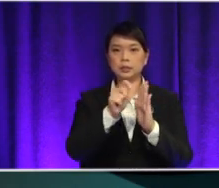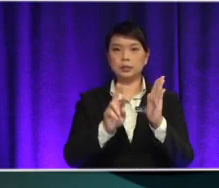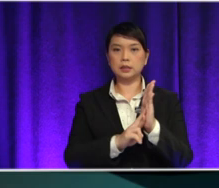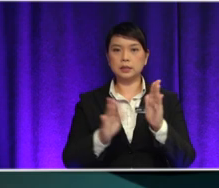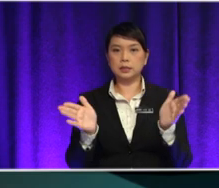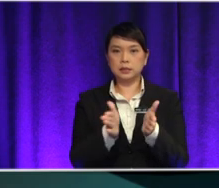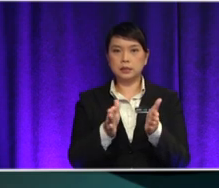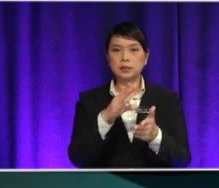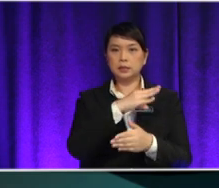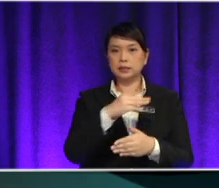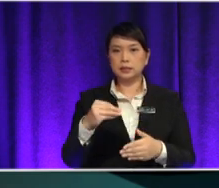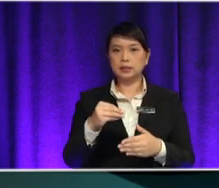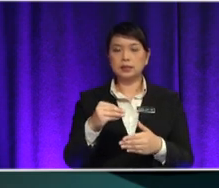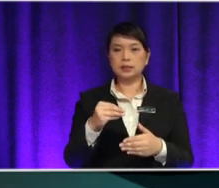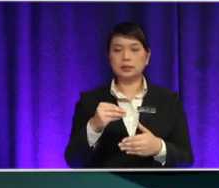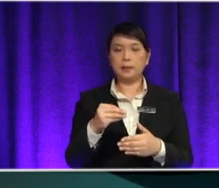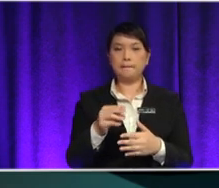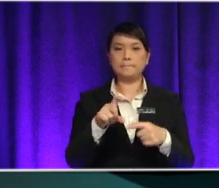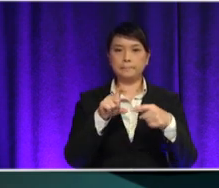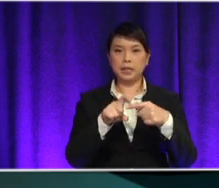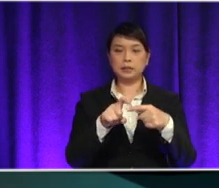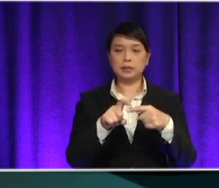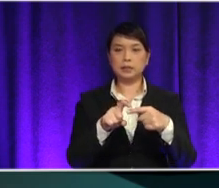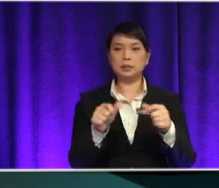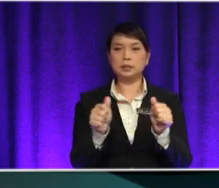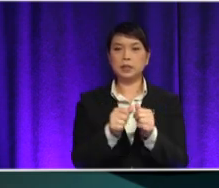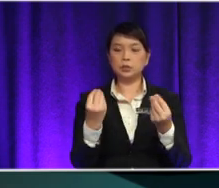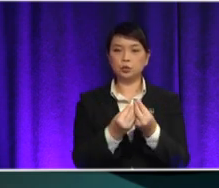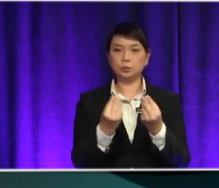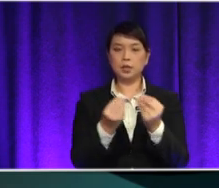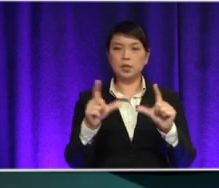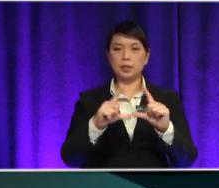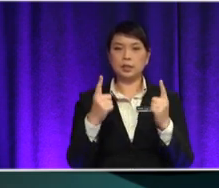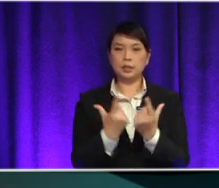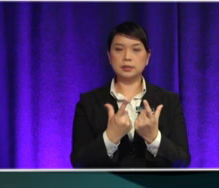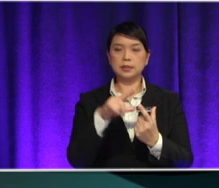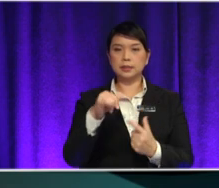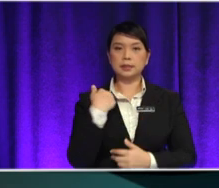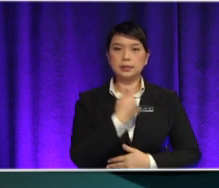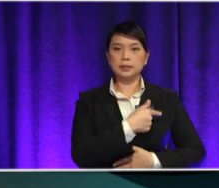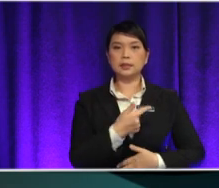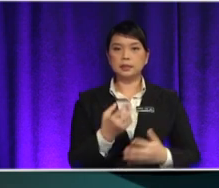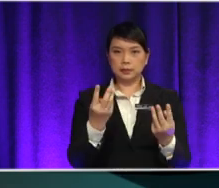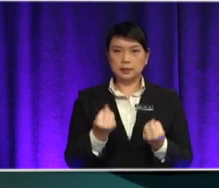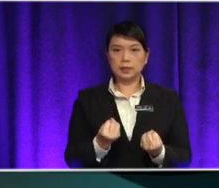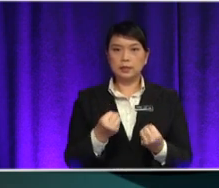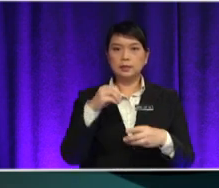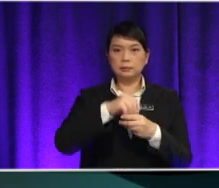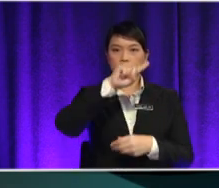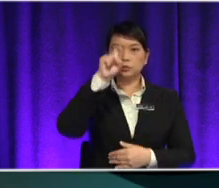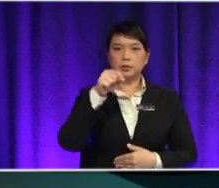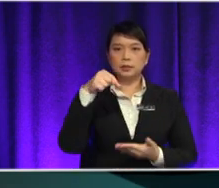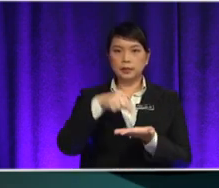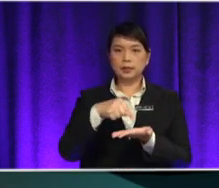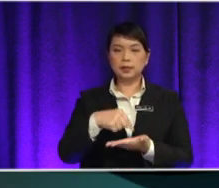Kemudian bahagi dengan berapa bilangan kelas yang soalan nak atau kita nak. Jadi dalam soalan ni kita nak bilangan kelas